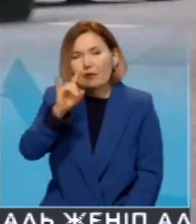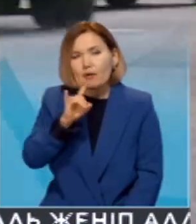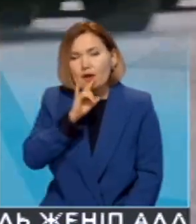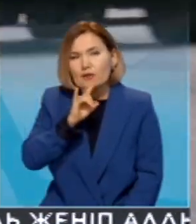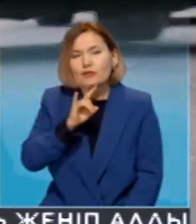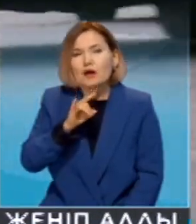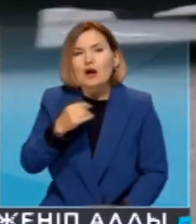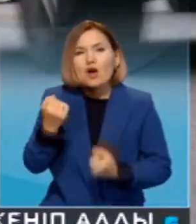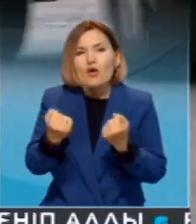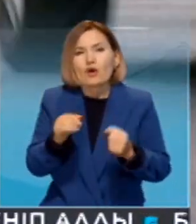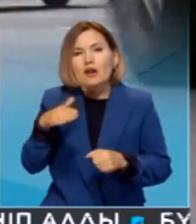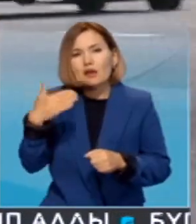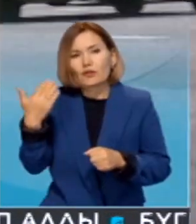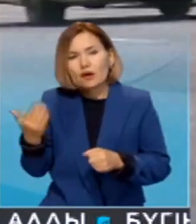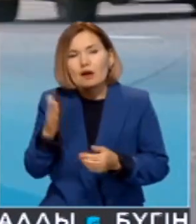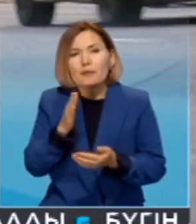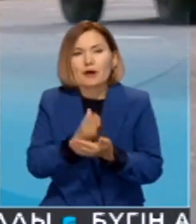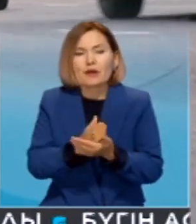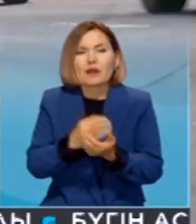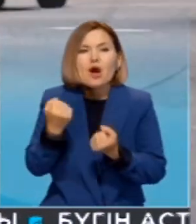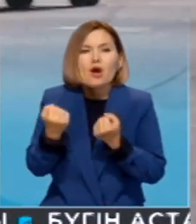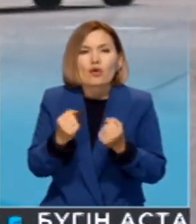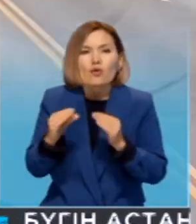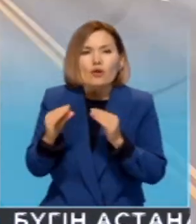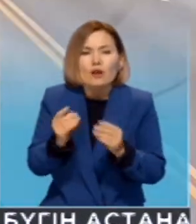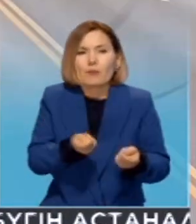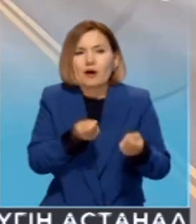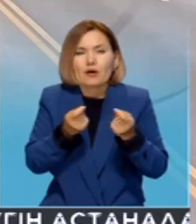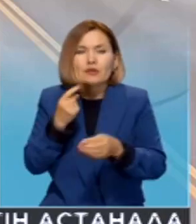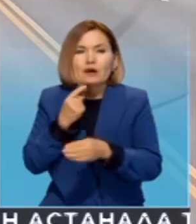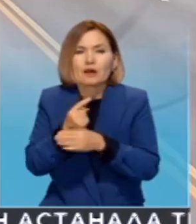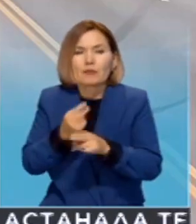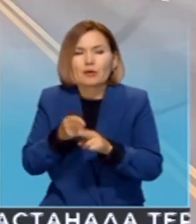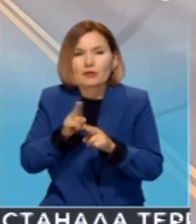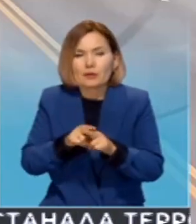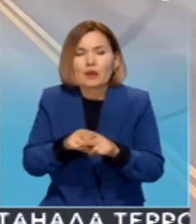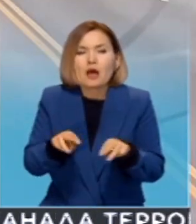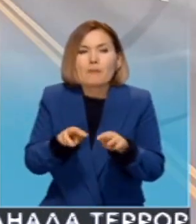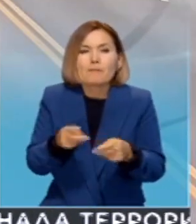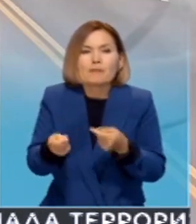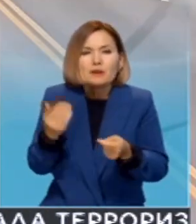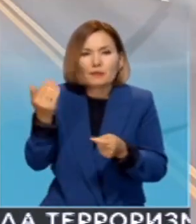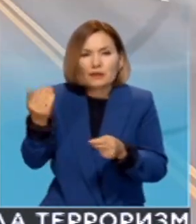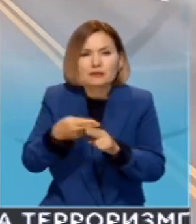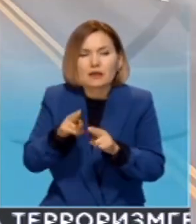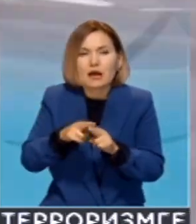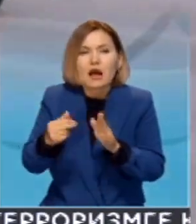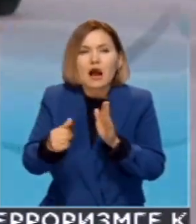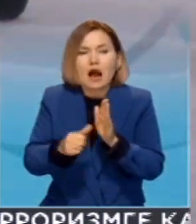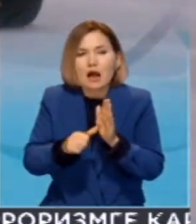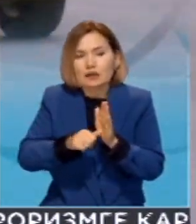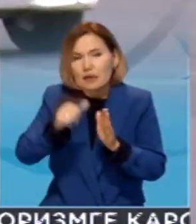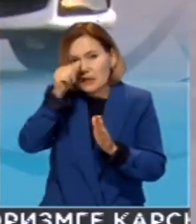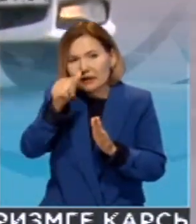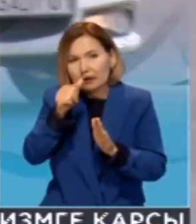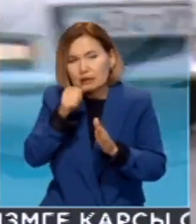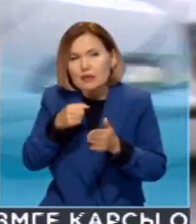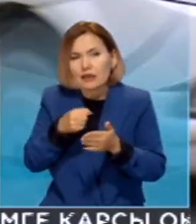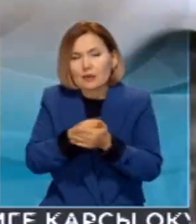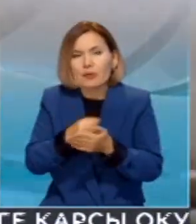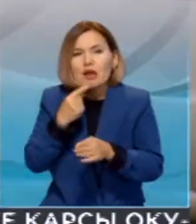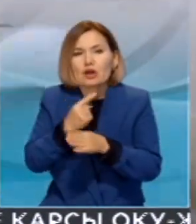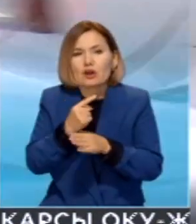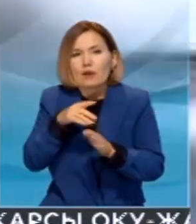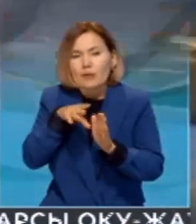Елімізде рөлі оң жақта орналасқан көліктерді әкелуге тыйым салынады. Индустрия және инфрақұрылымдық даму министрлігі 6 айға дейін